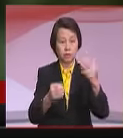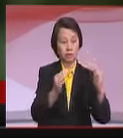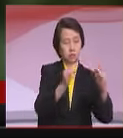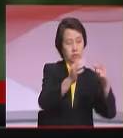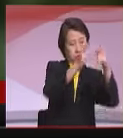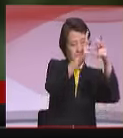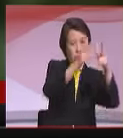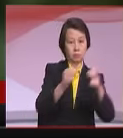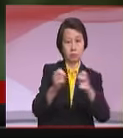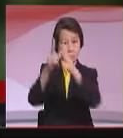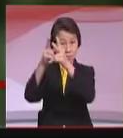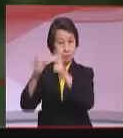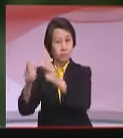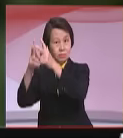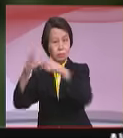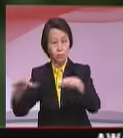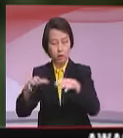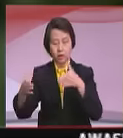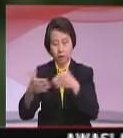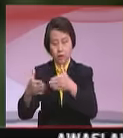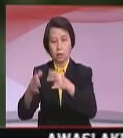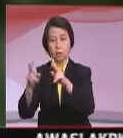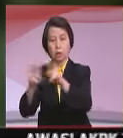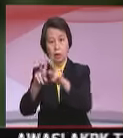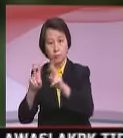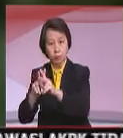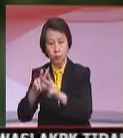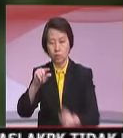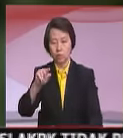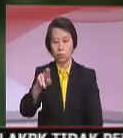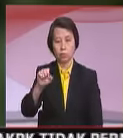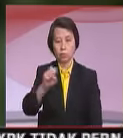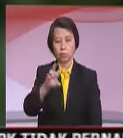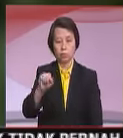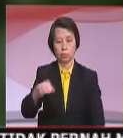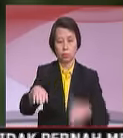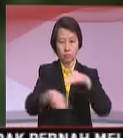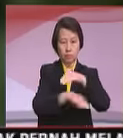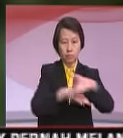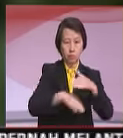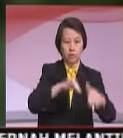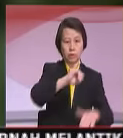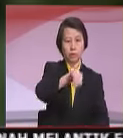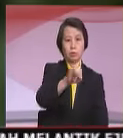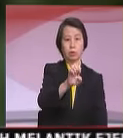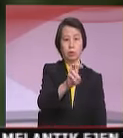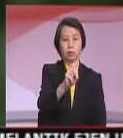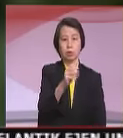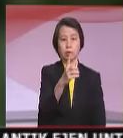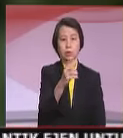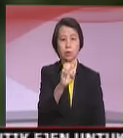telekomunikasi akan dibina berhampiran Kampung Gusi di bawah pelan jalinan digital negara Jendela.